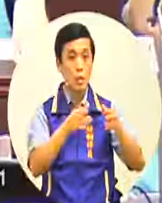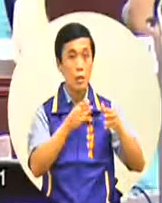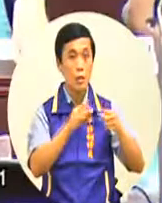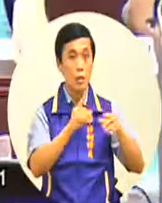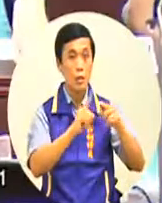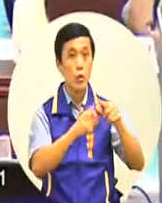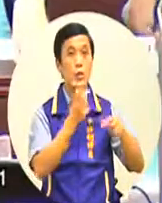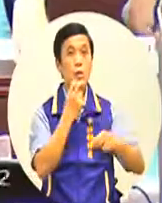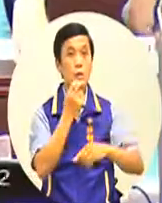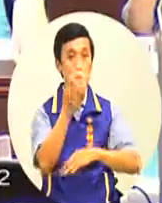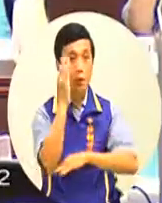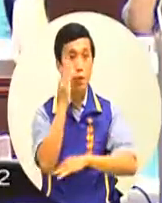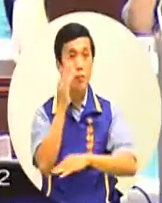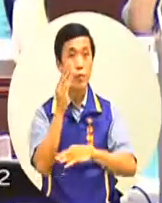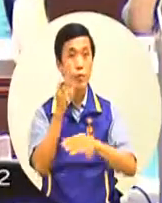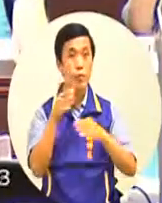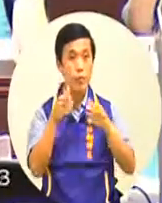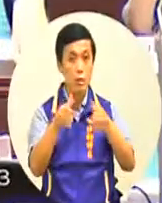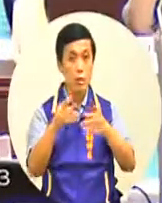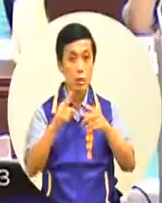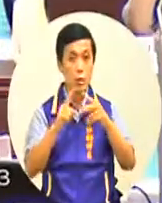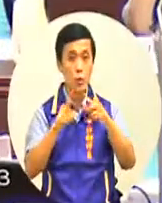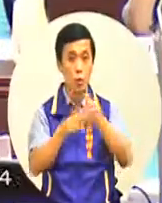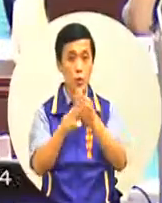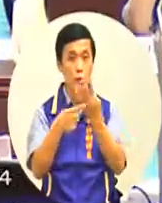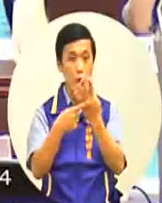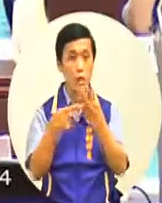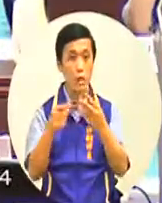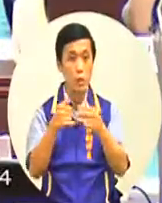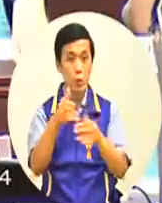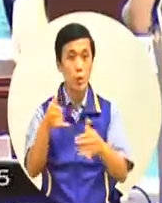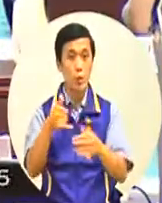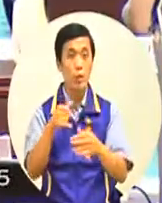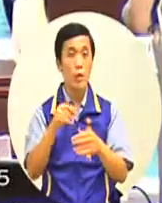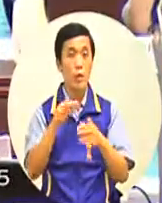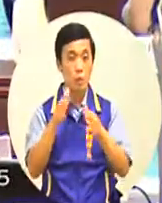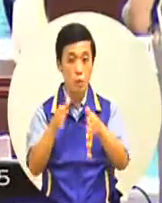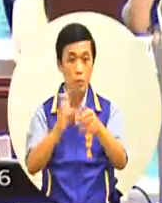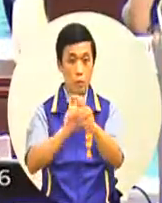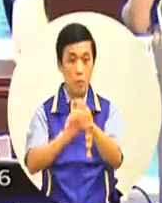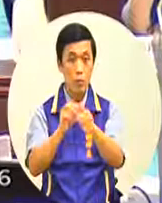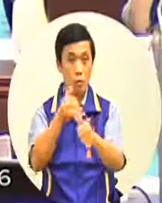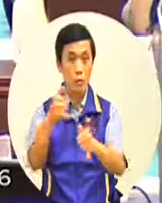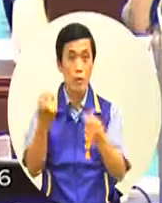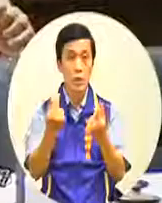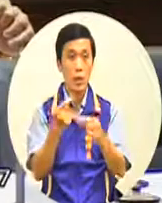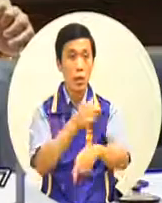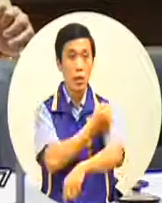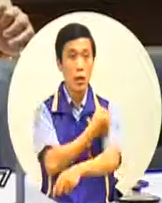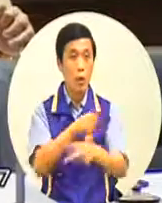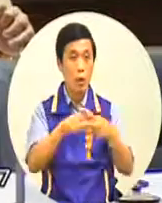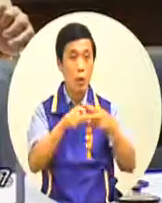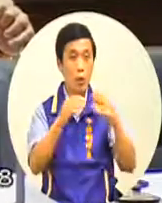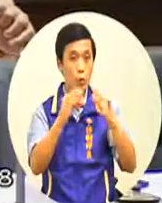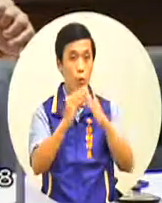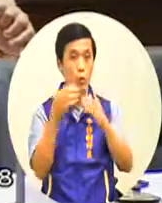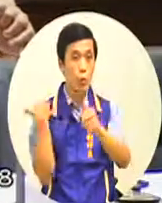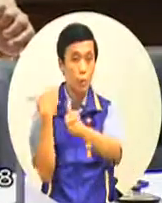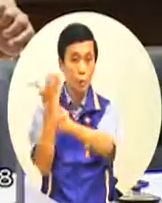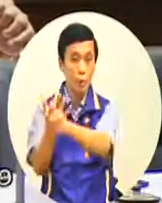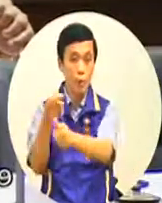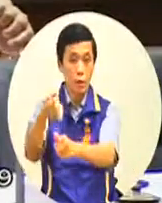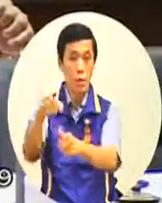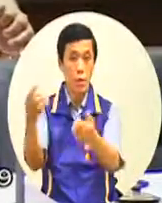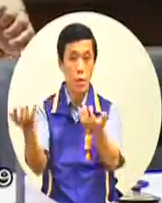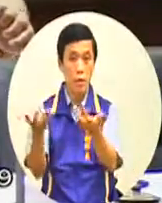专业人力。 对不起，我 专业人力比都不认。 在照护人员的人力上，像劳工局他们也委托案子说，我这个案